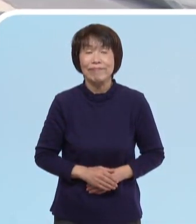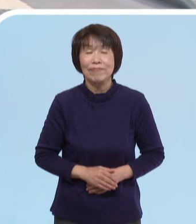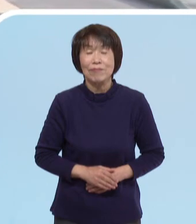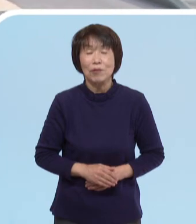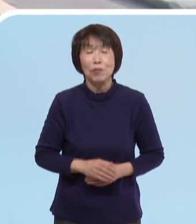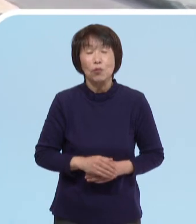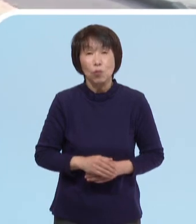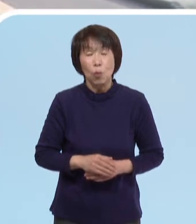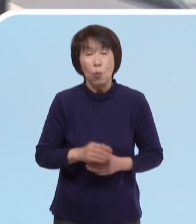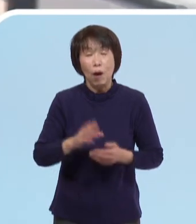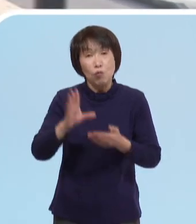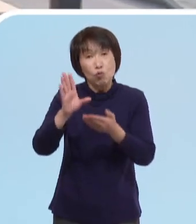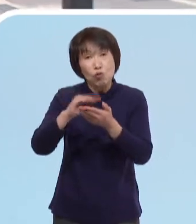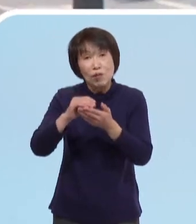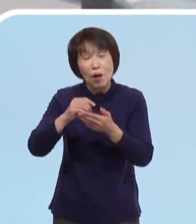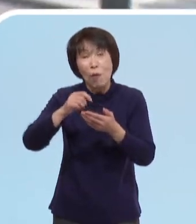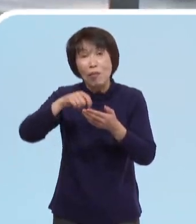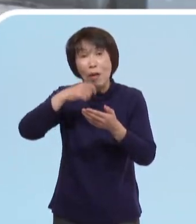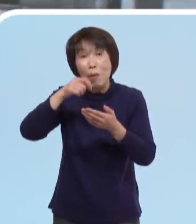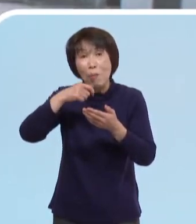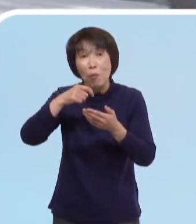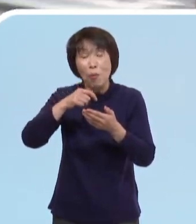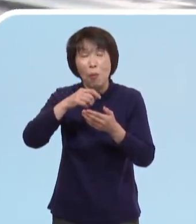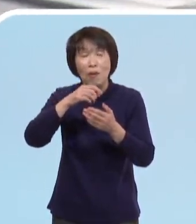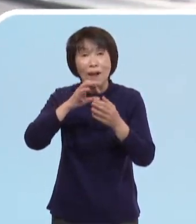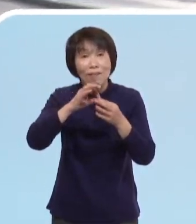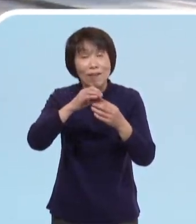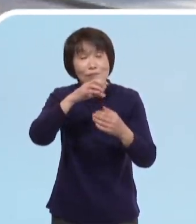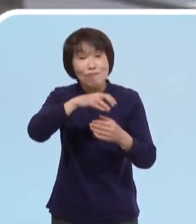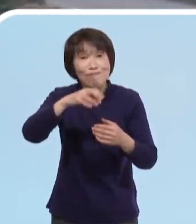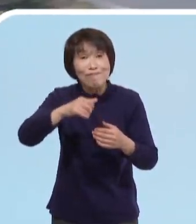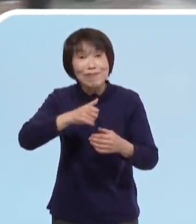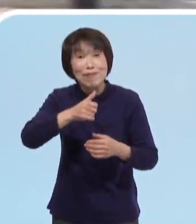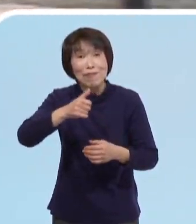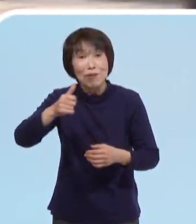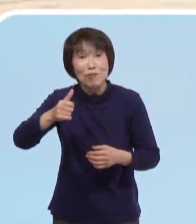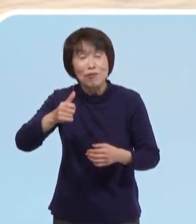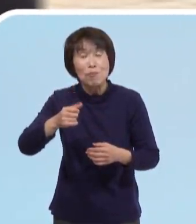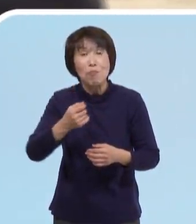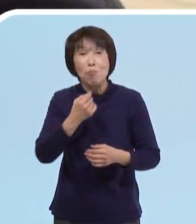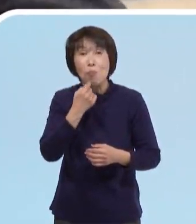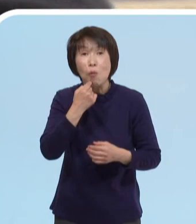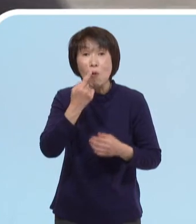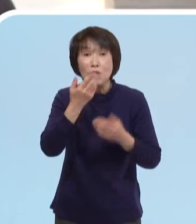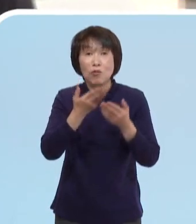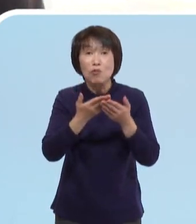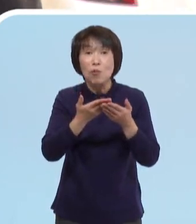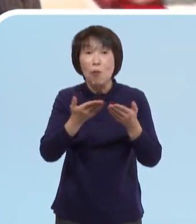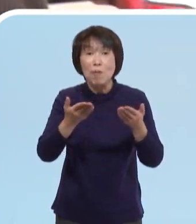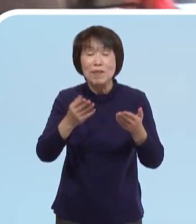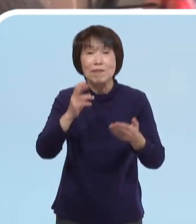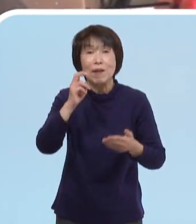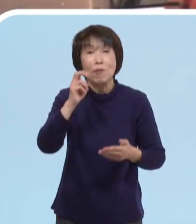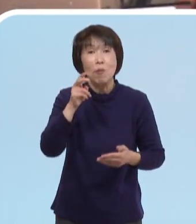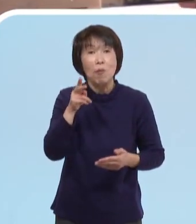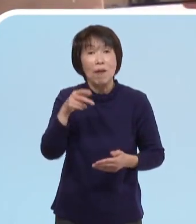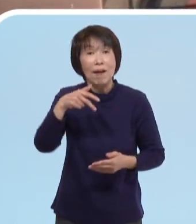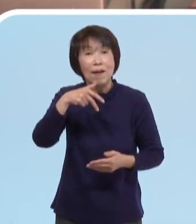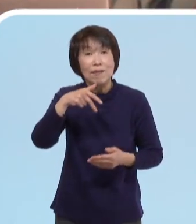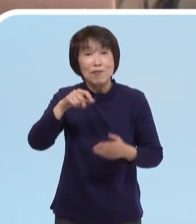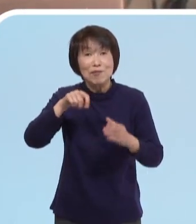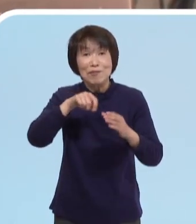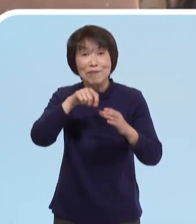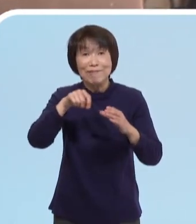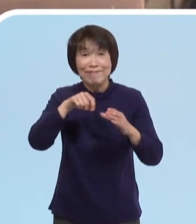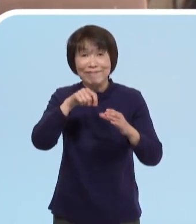もう今回食がテーマで美味しいものたくさんいただいてるんですけど、もう一軒ご紹介。こちら同じ淡路市のですね、ロハスカフェさんにお